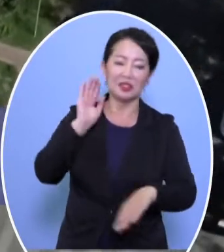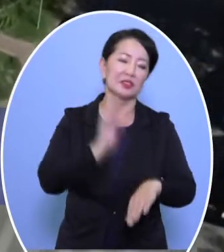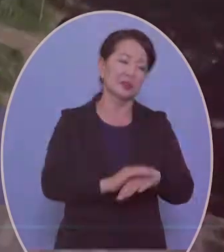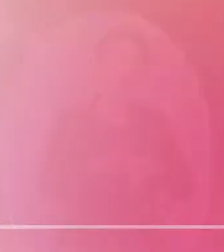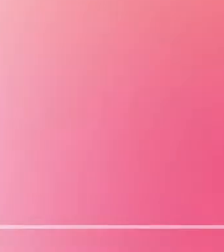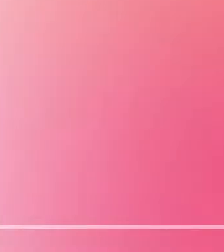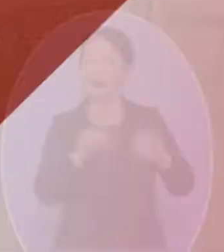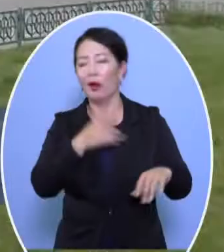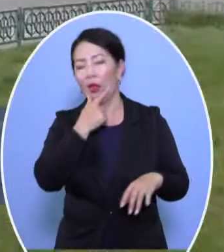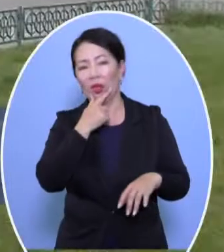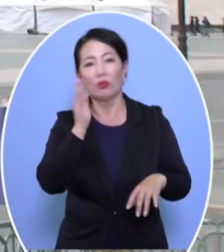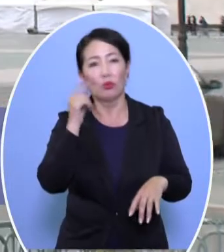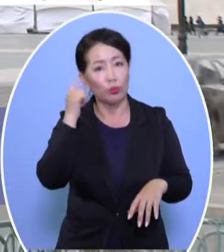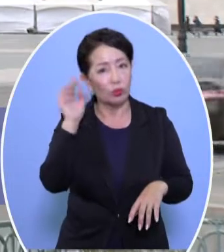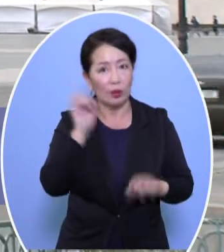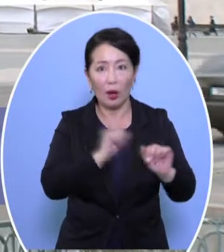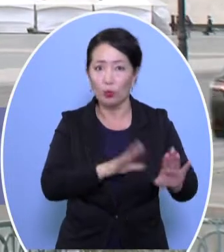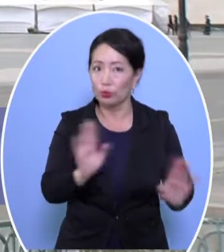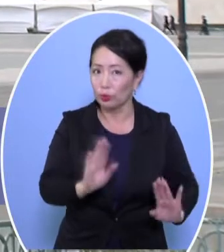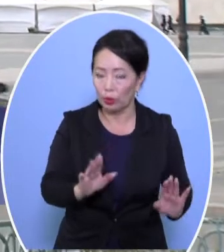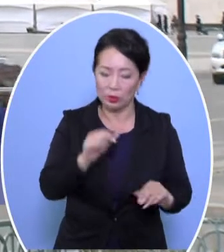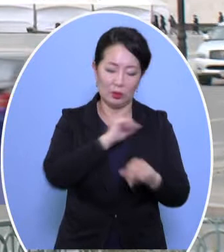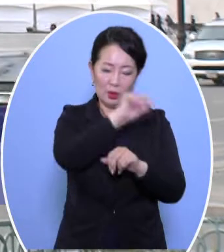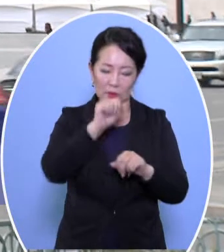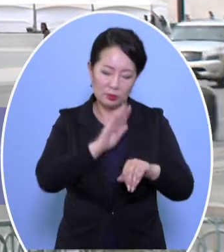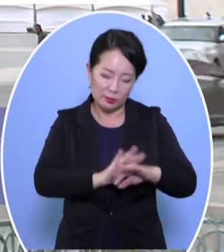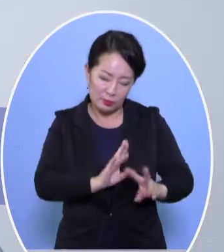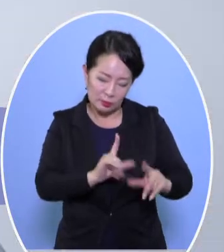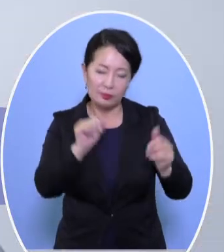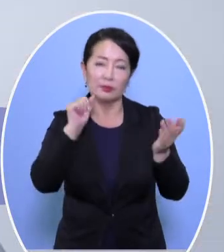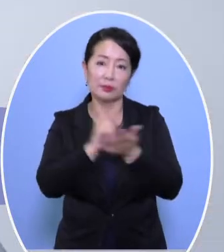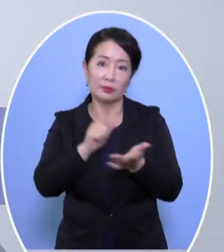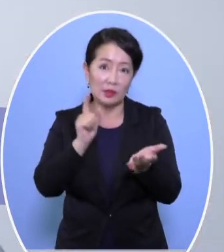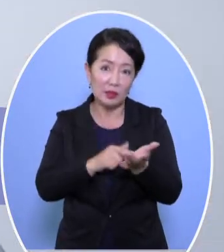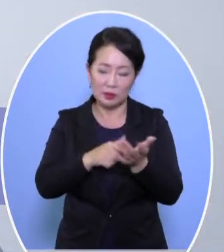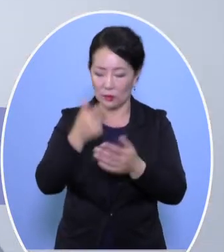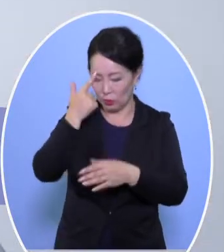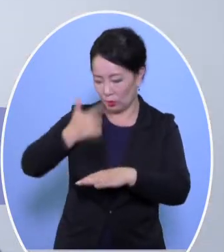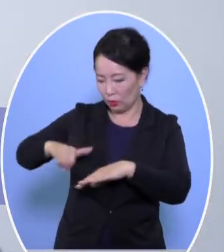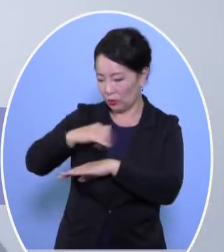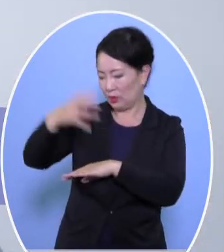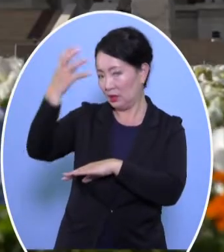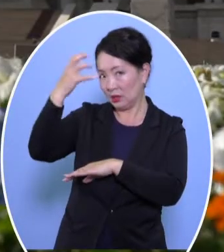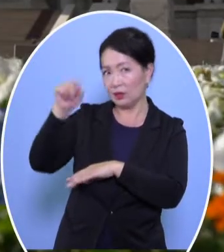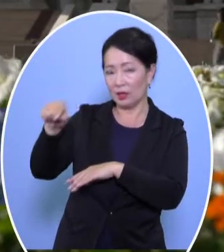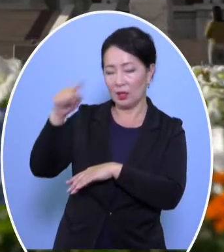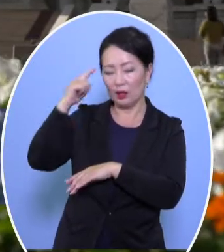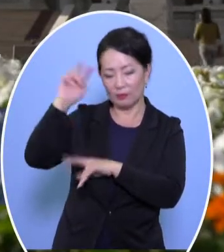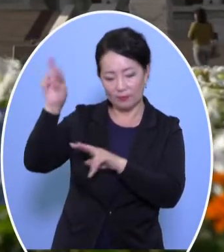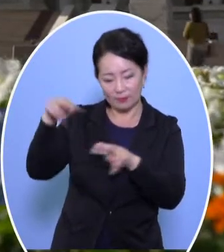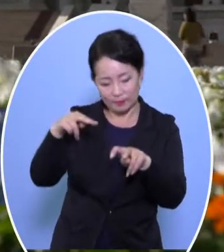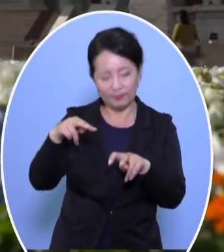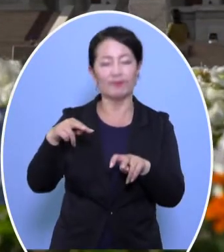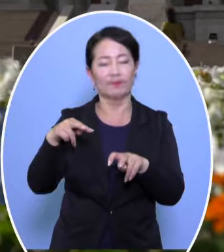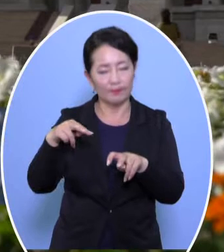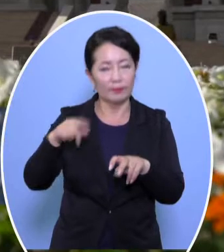гэж өрхөж болохгүй. За энэ асуудлыг цэгцлэх нь зайлшгүй шаарлалтаа гэж Монгол Улсын Засгийн газрын зүгээс үзэж 2022